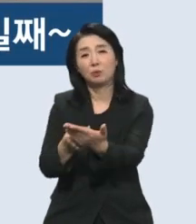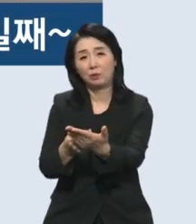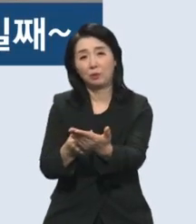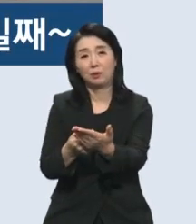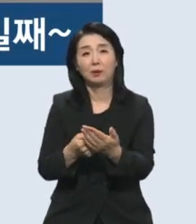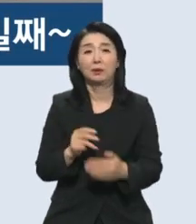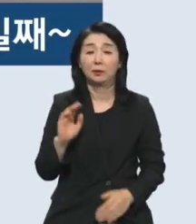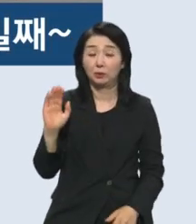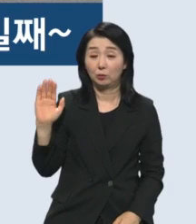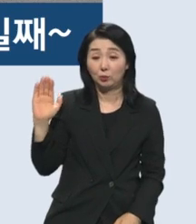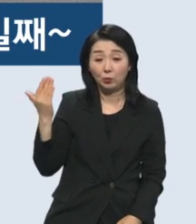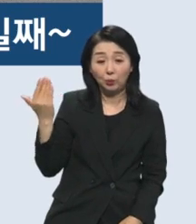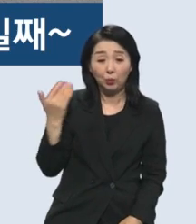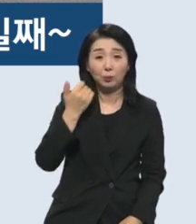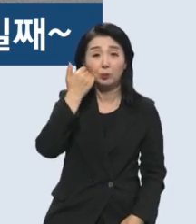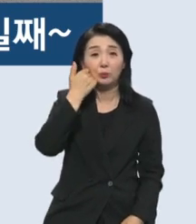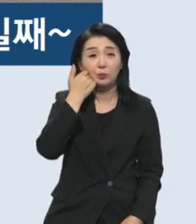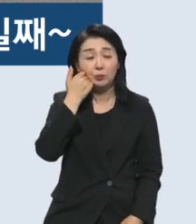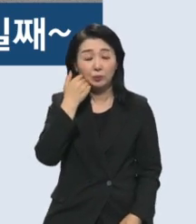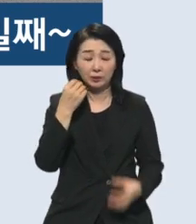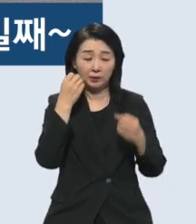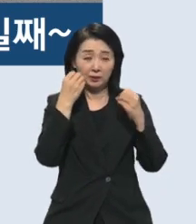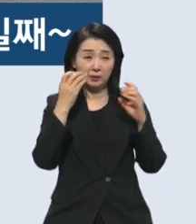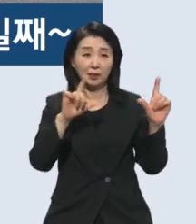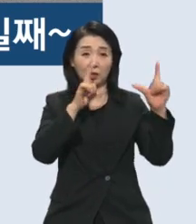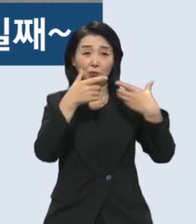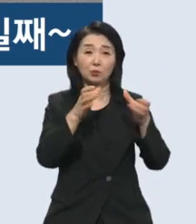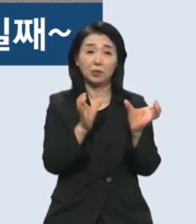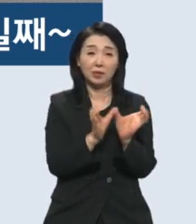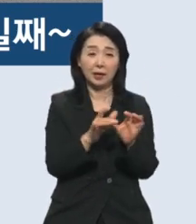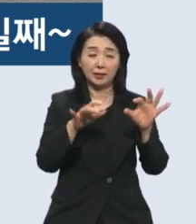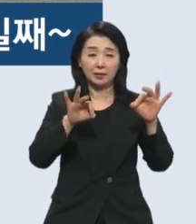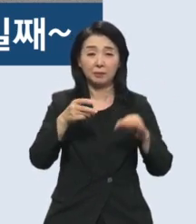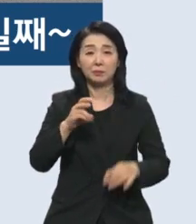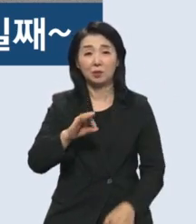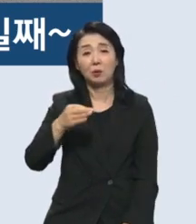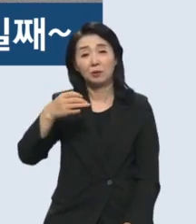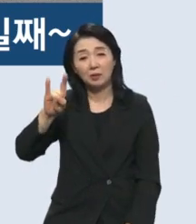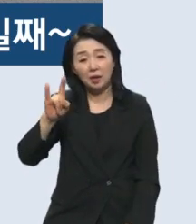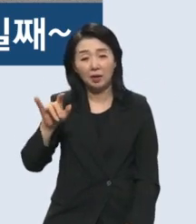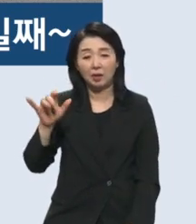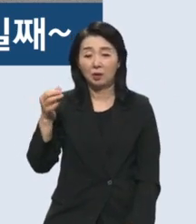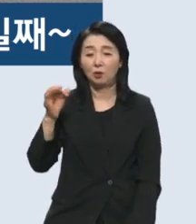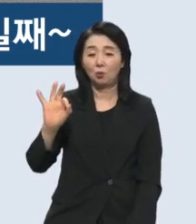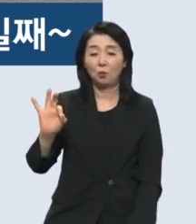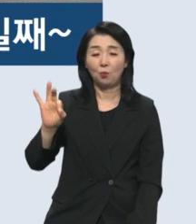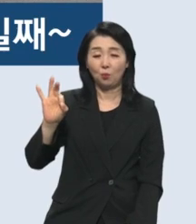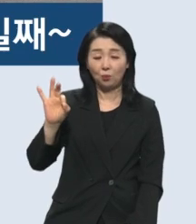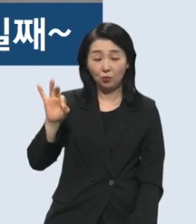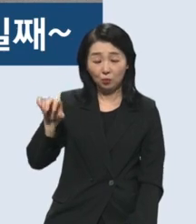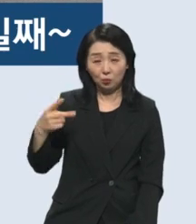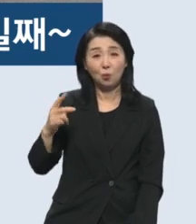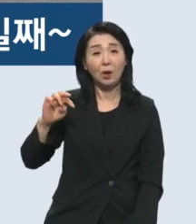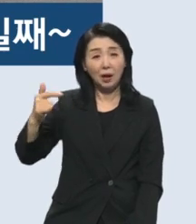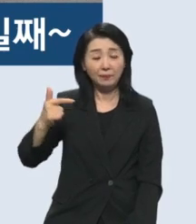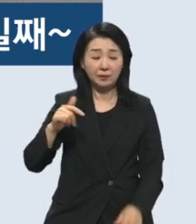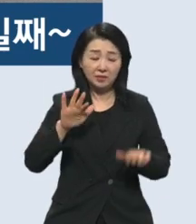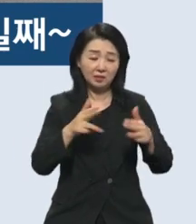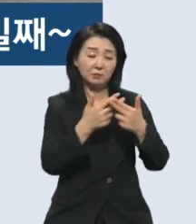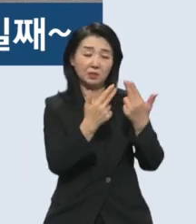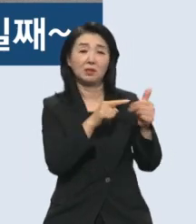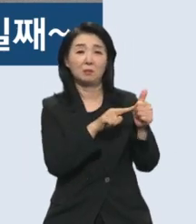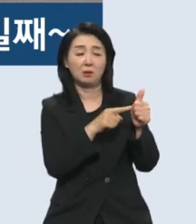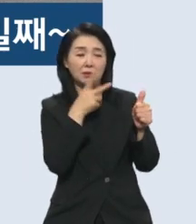뭐 최근에도 뭐 새누리당 시절에 뭐 김성태 원내대표 황교안전 대표 지금 이재명 대표까지 단식을 이어가고